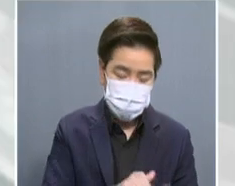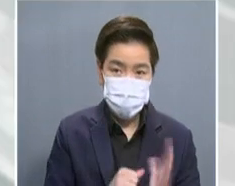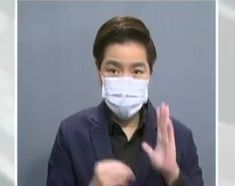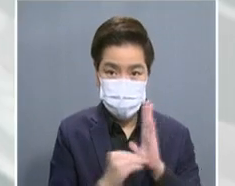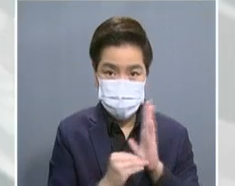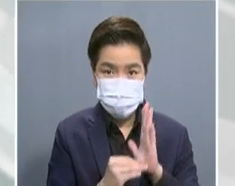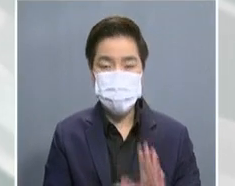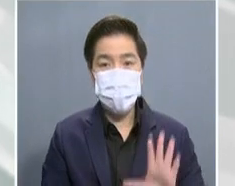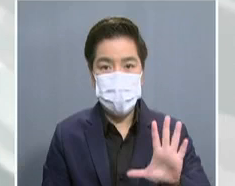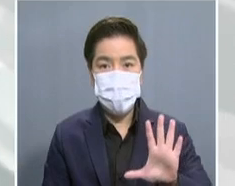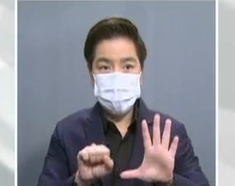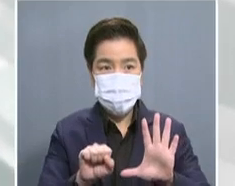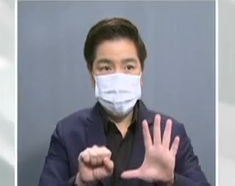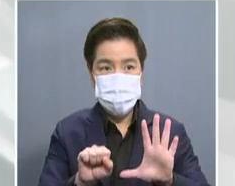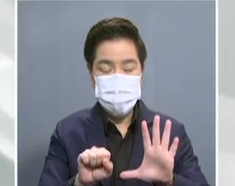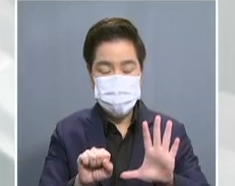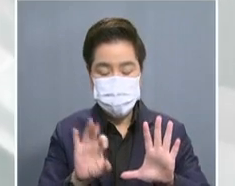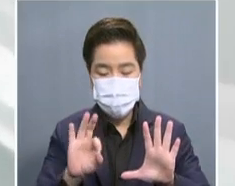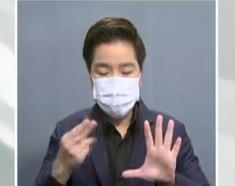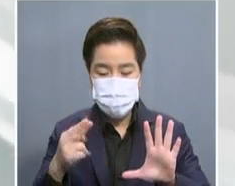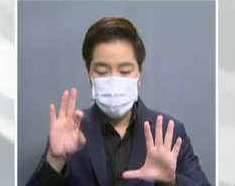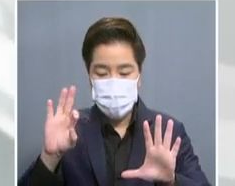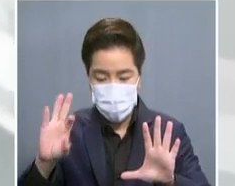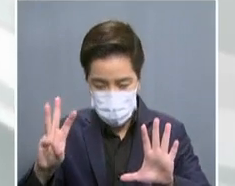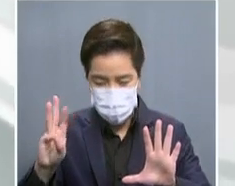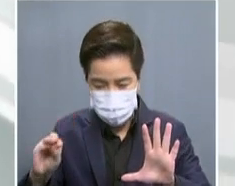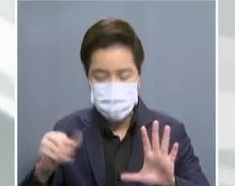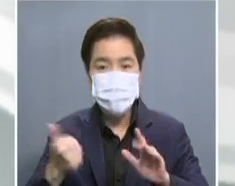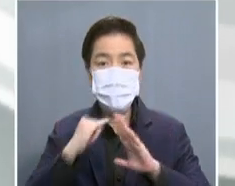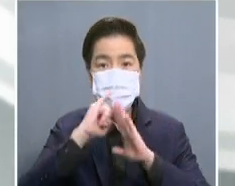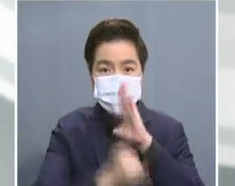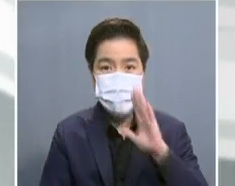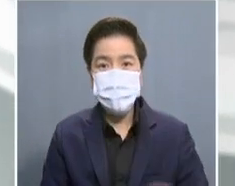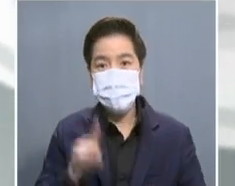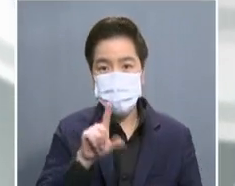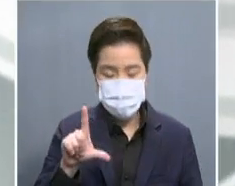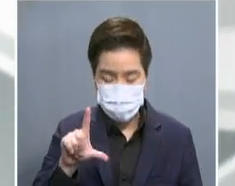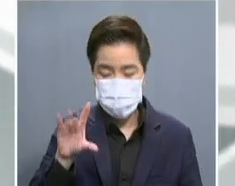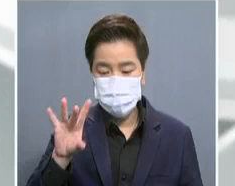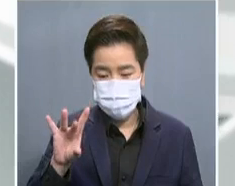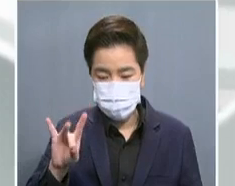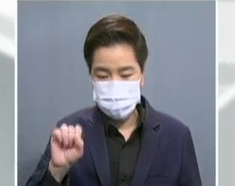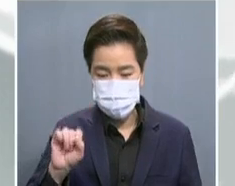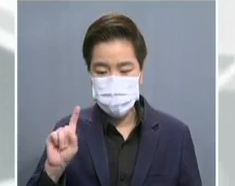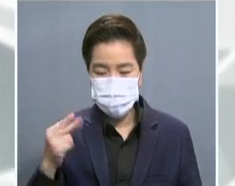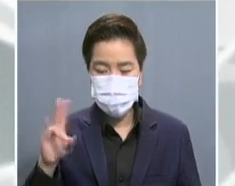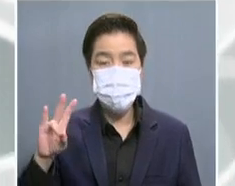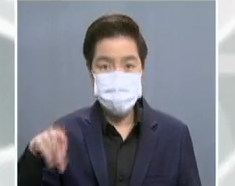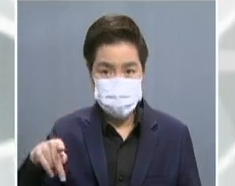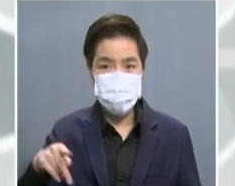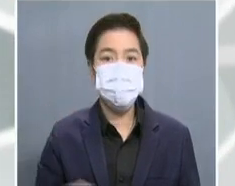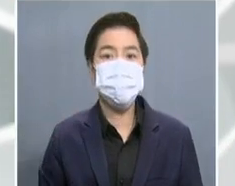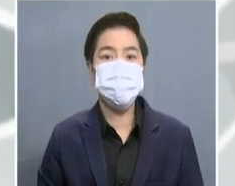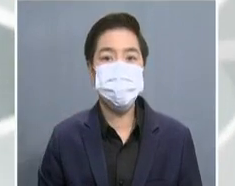พ 590,060 คนในพื้นที่ต่างจังหวัด 1,817,000 คนครับ